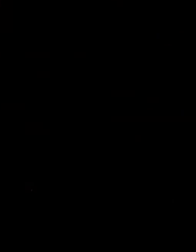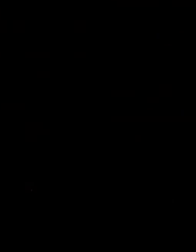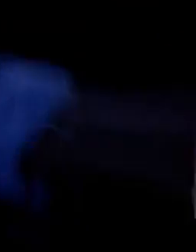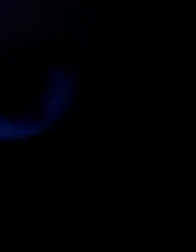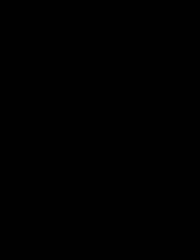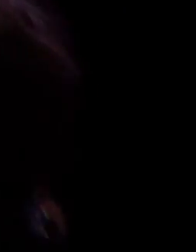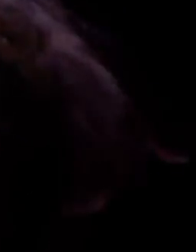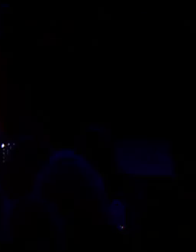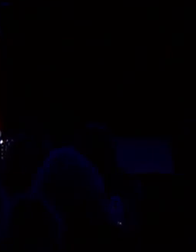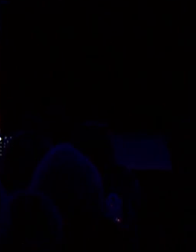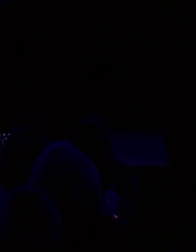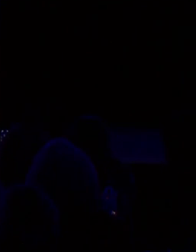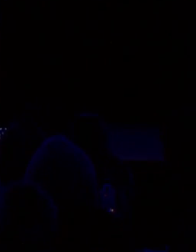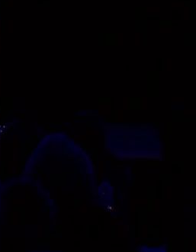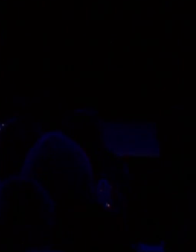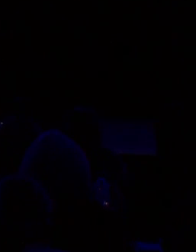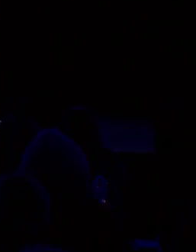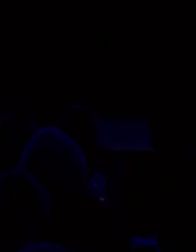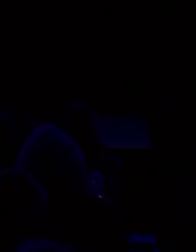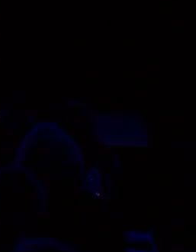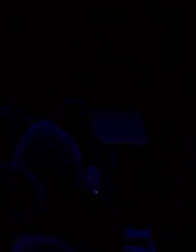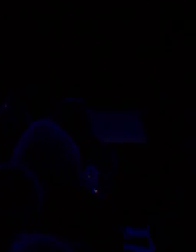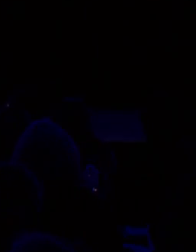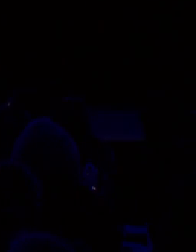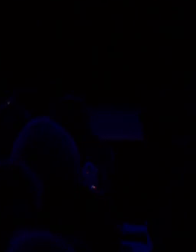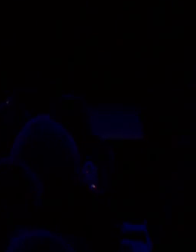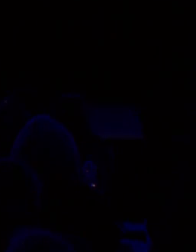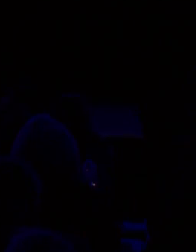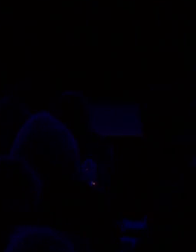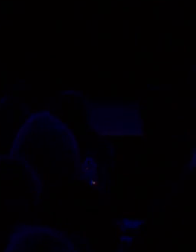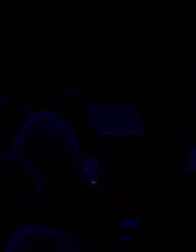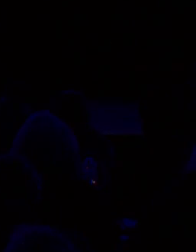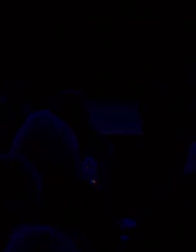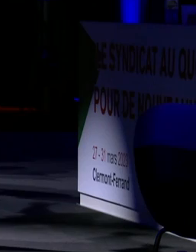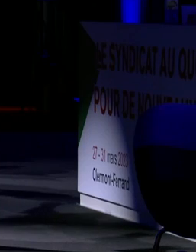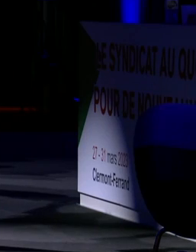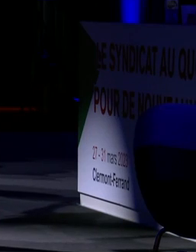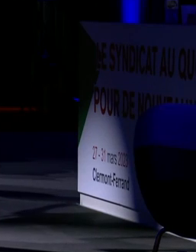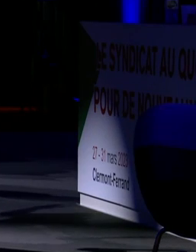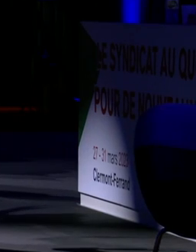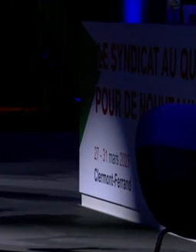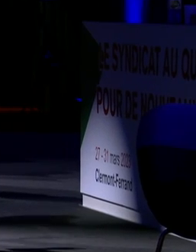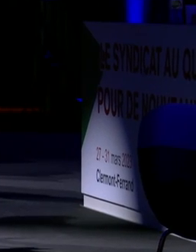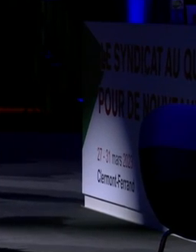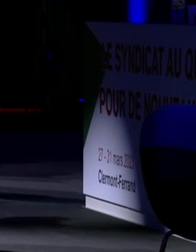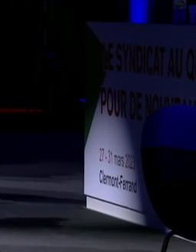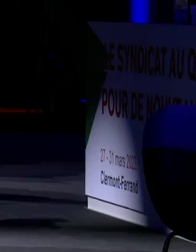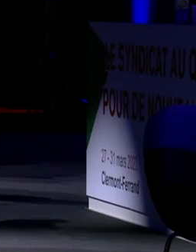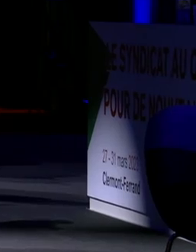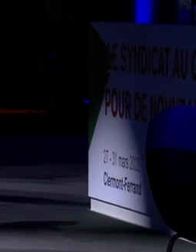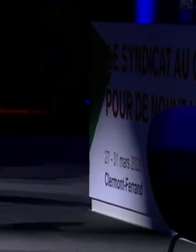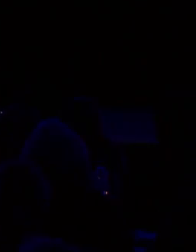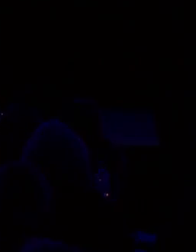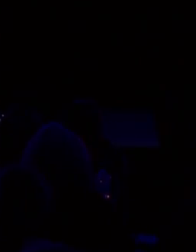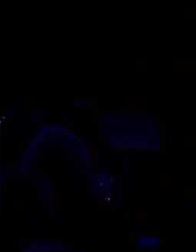Il serait vraiment temps que les camarades abandonnent leur mentalité archaïque à propos de la relation entre les hommes